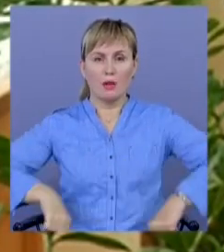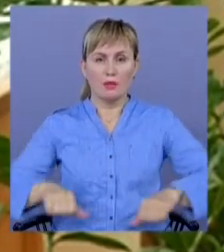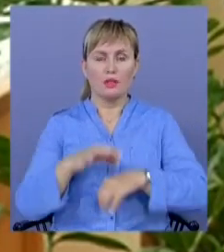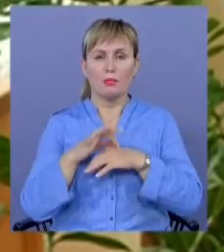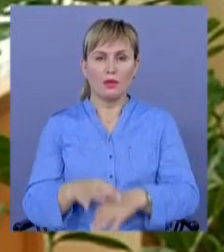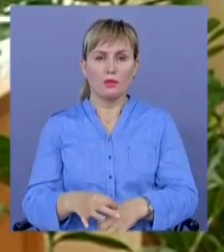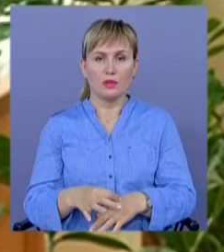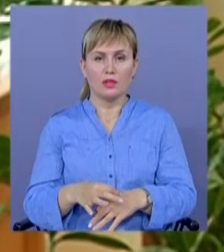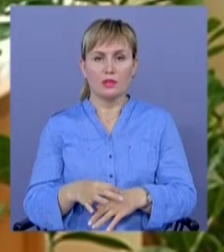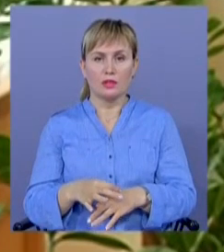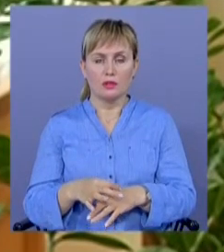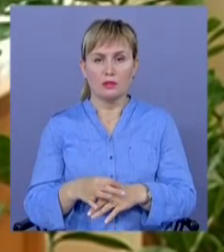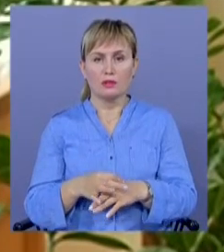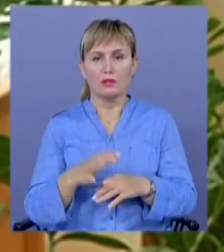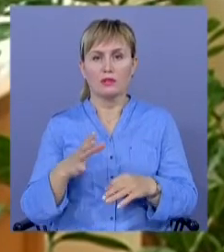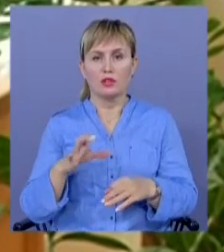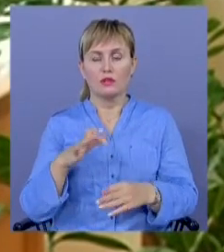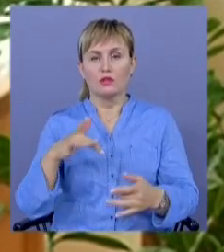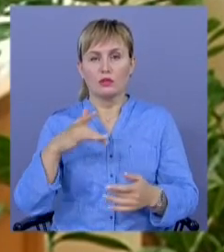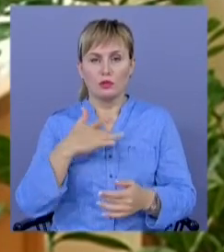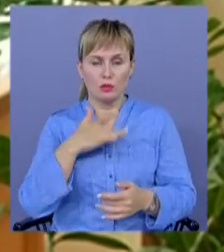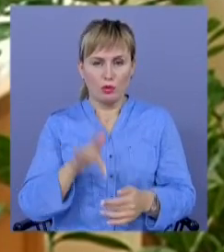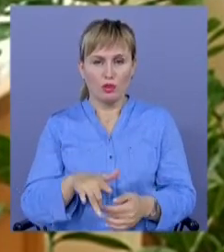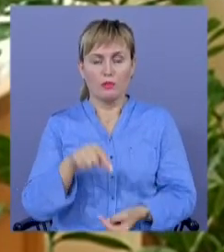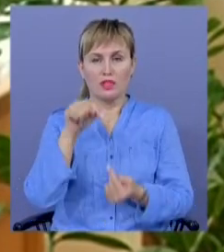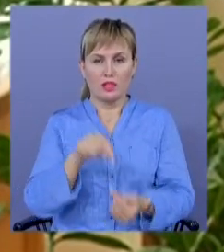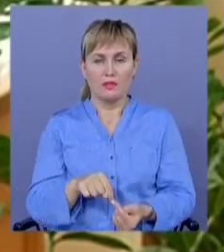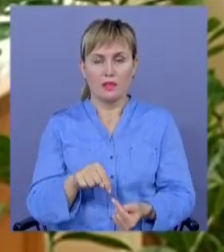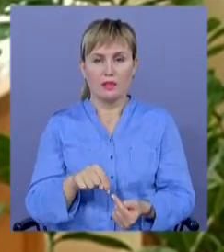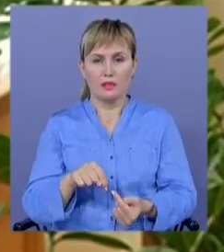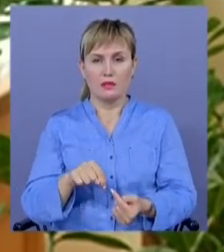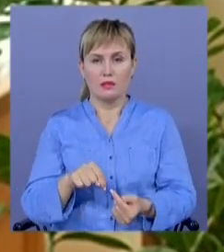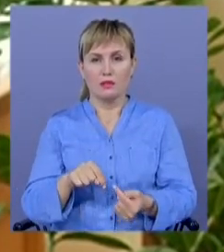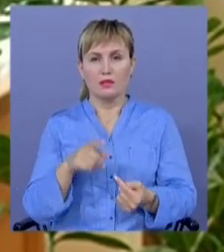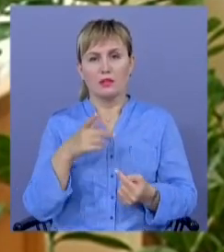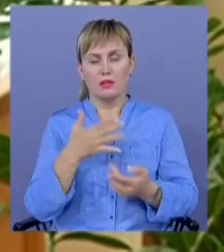проводится практически в строгом соответствии с правилами наложении дисциплинарных взысканиях